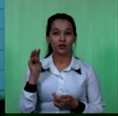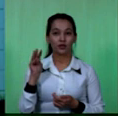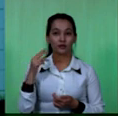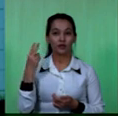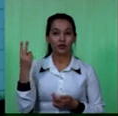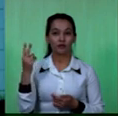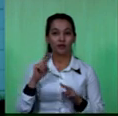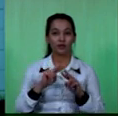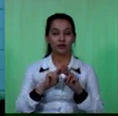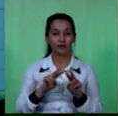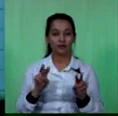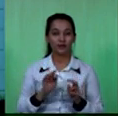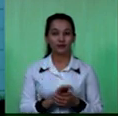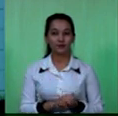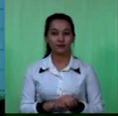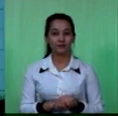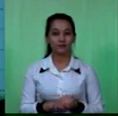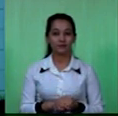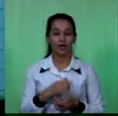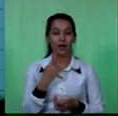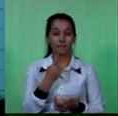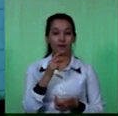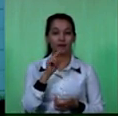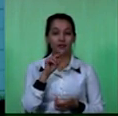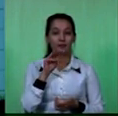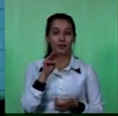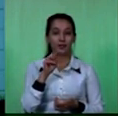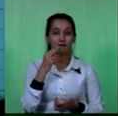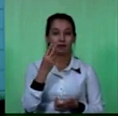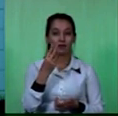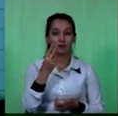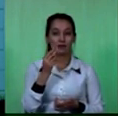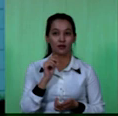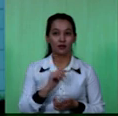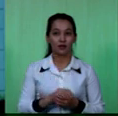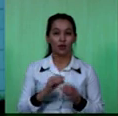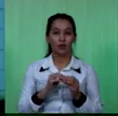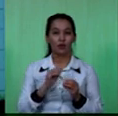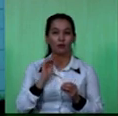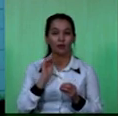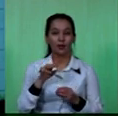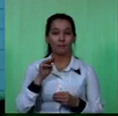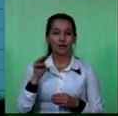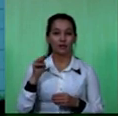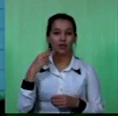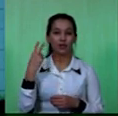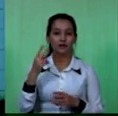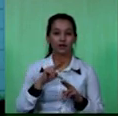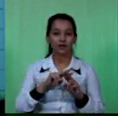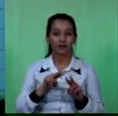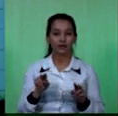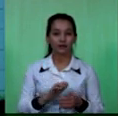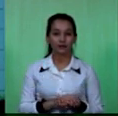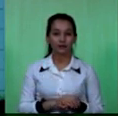100 santimetr kvadratga teng. 1 desimetr kvadratimiz esa 10000 millimetr